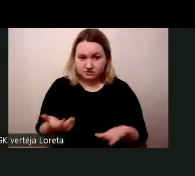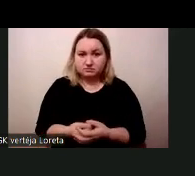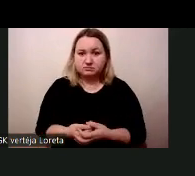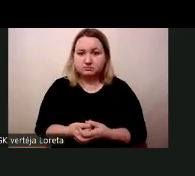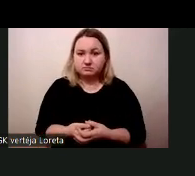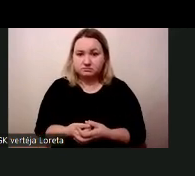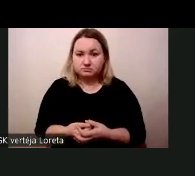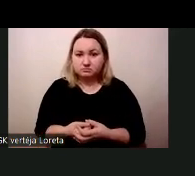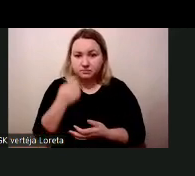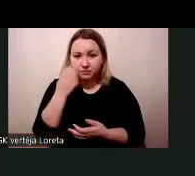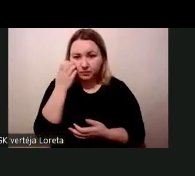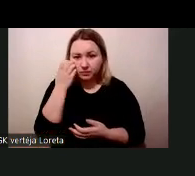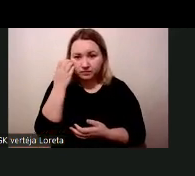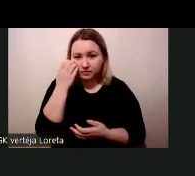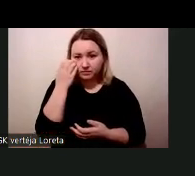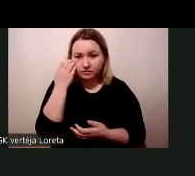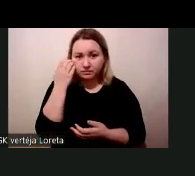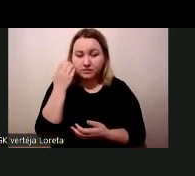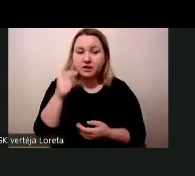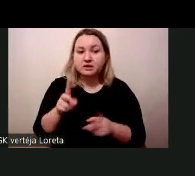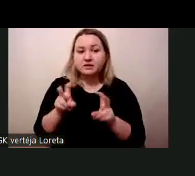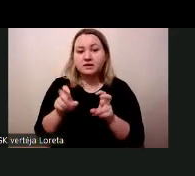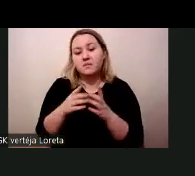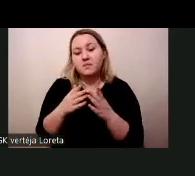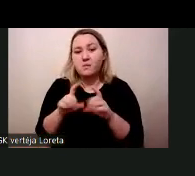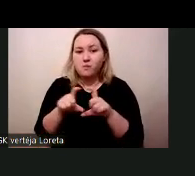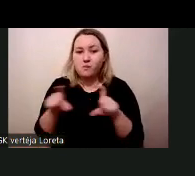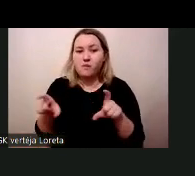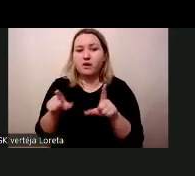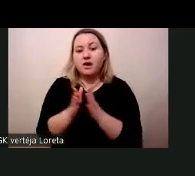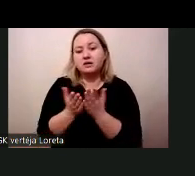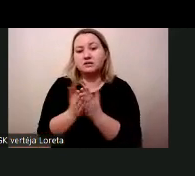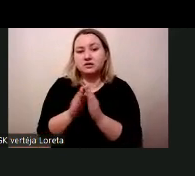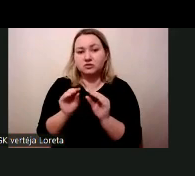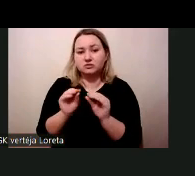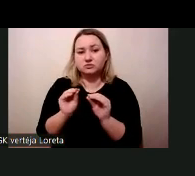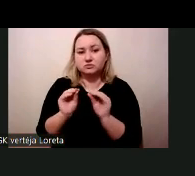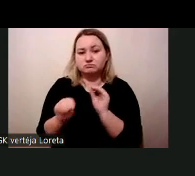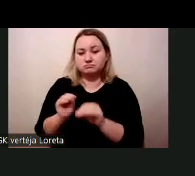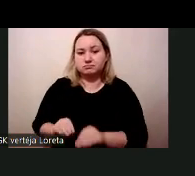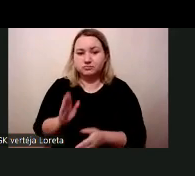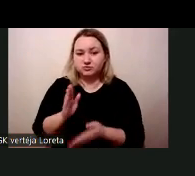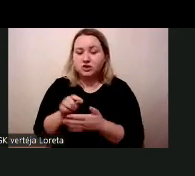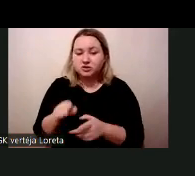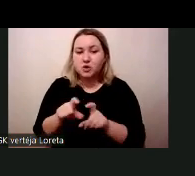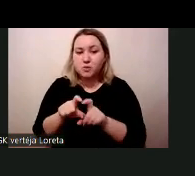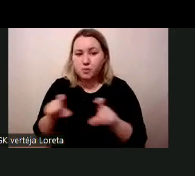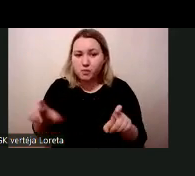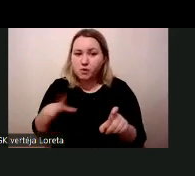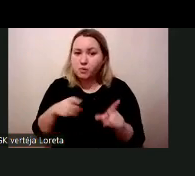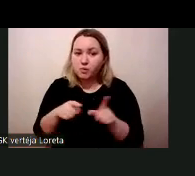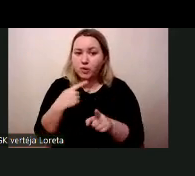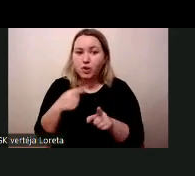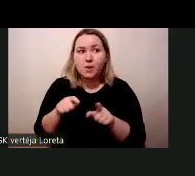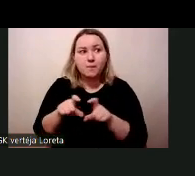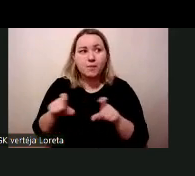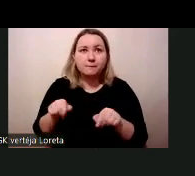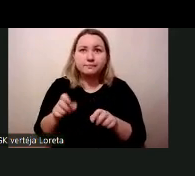ir kaip yra sudėdamas mokyklos. Bet ši mokykla buvo ypatingai, sunkių aplinkybių